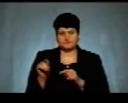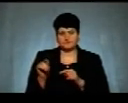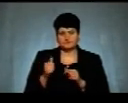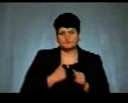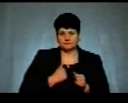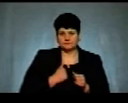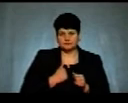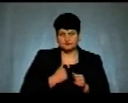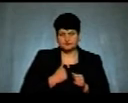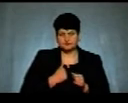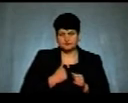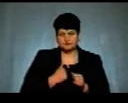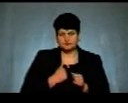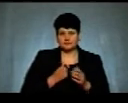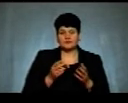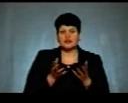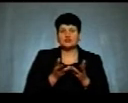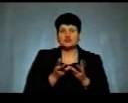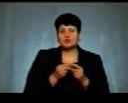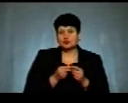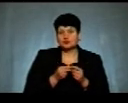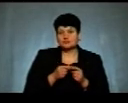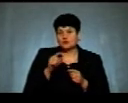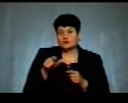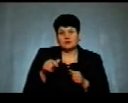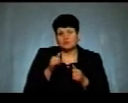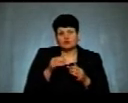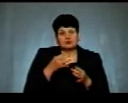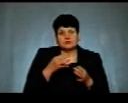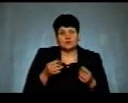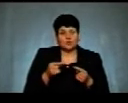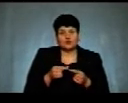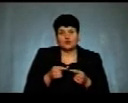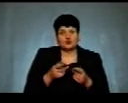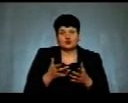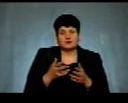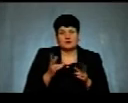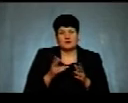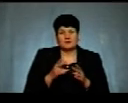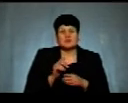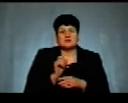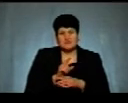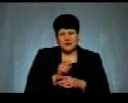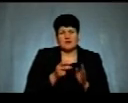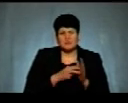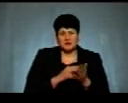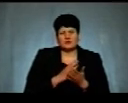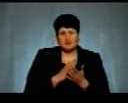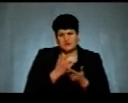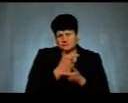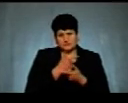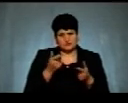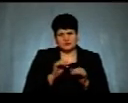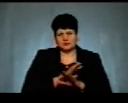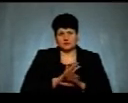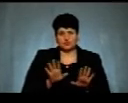сил України. Число призовників я поки що сказати не можу, тому що точно є у нас орієнтовне завдання, але розголошувати його не